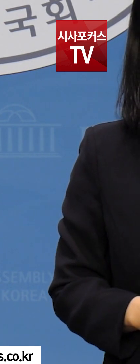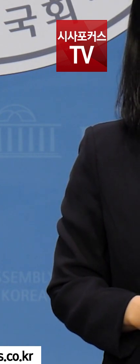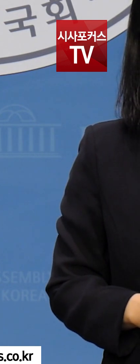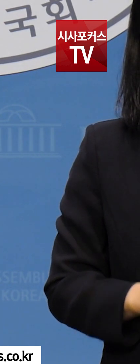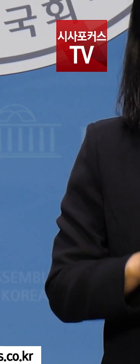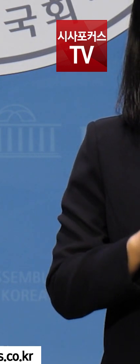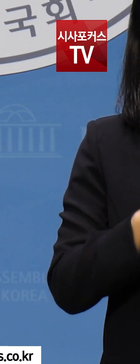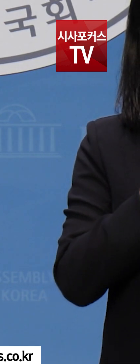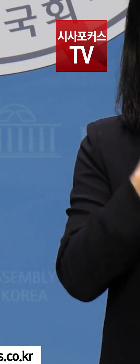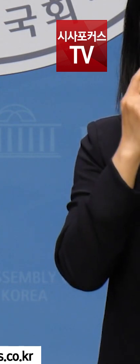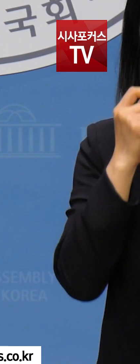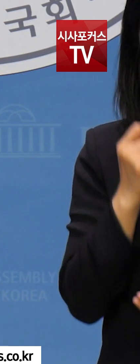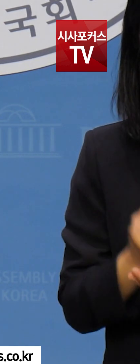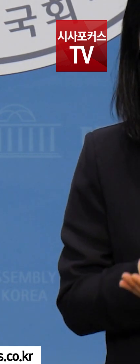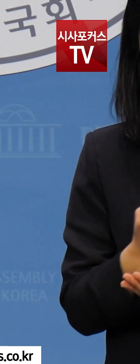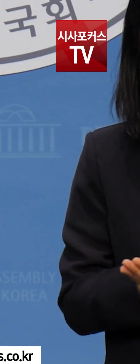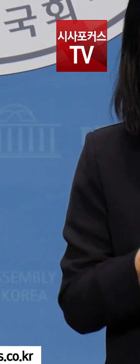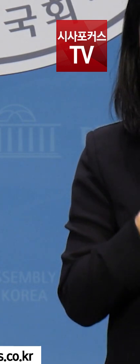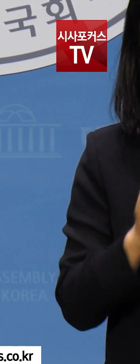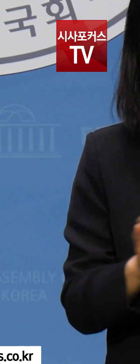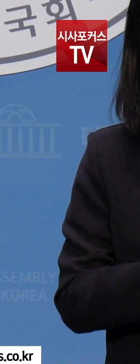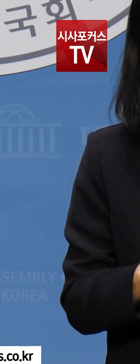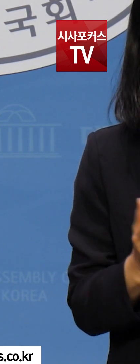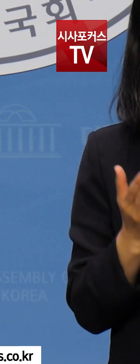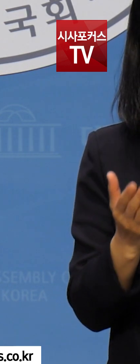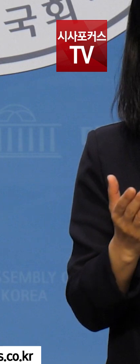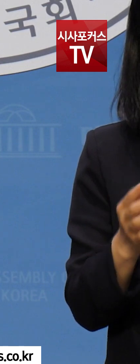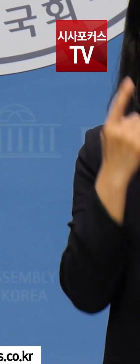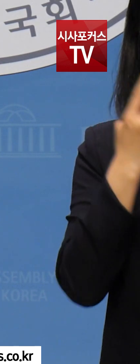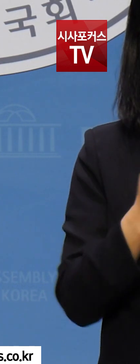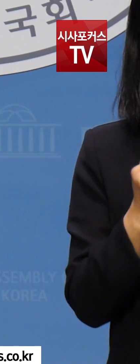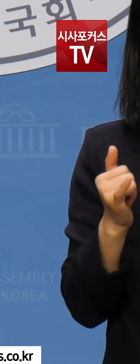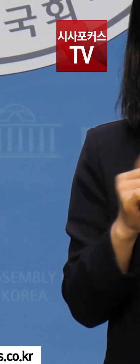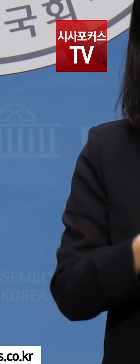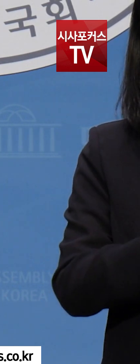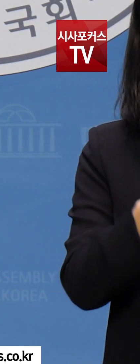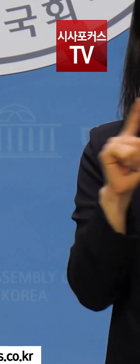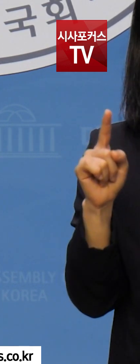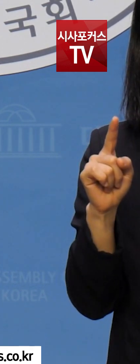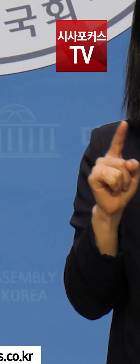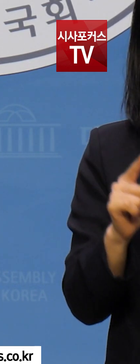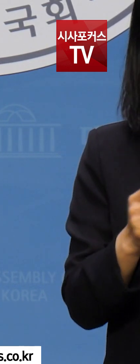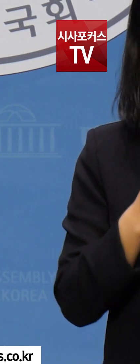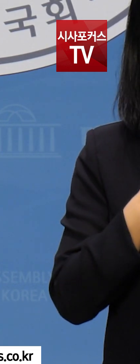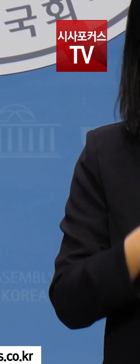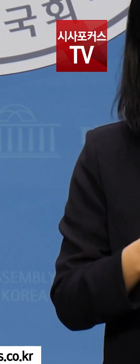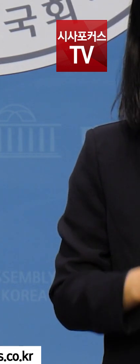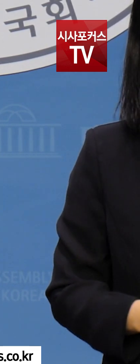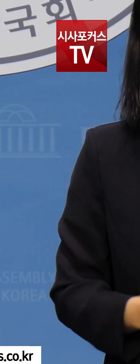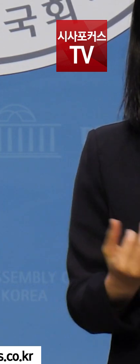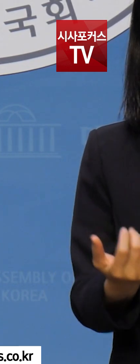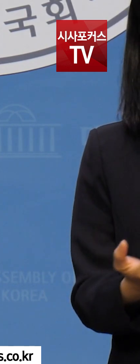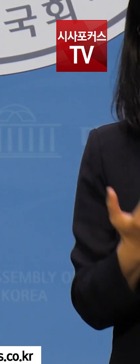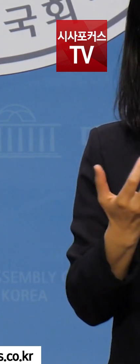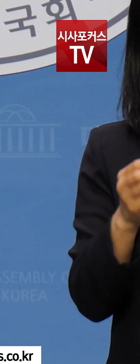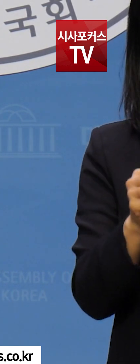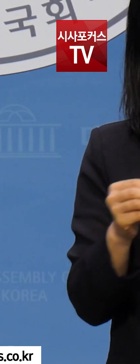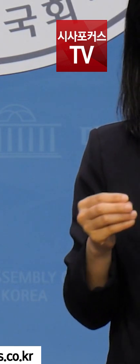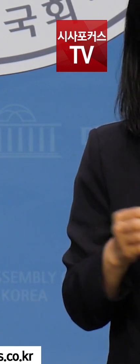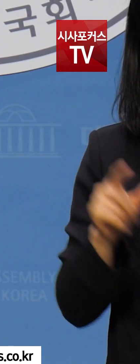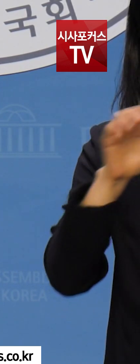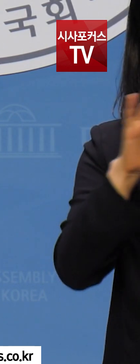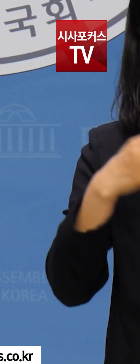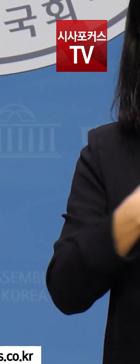깊이 고인의 명복을 빕니다. 또한 부상자들의 빠른 쾌유를 기원합니다. 이번 화재는